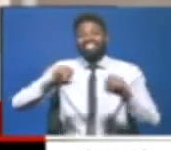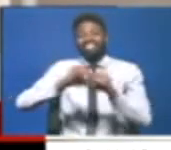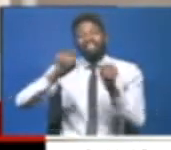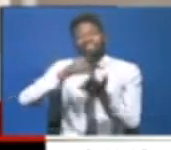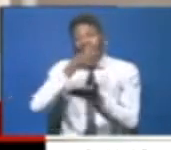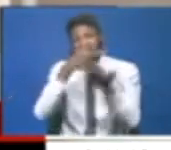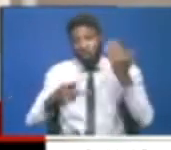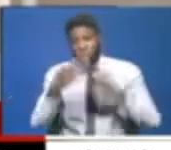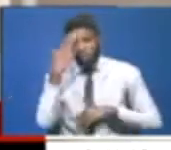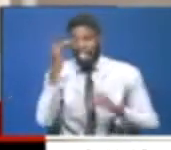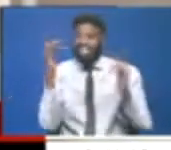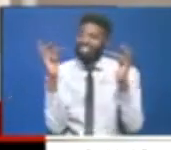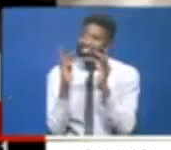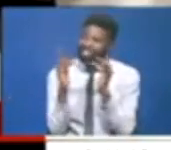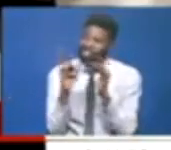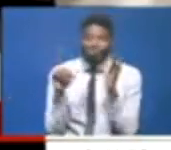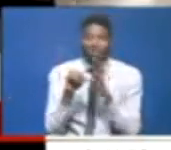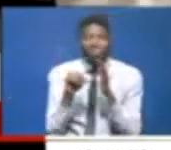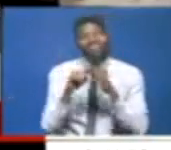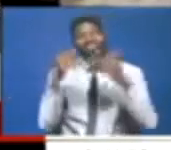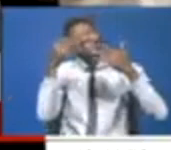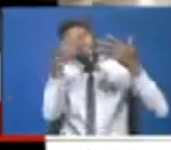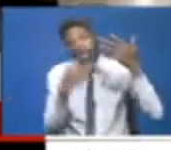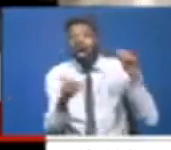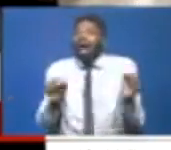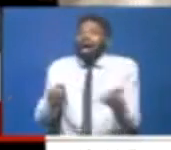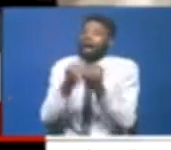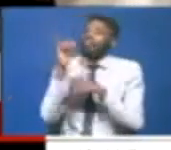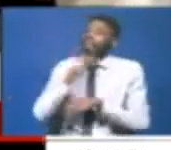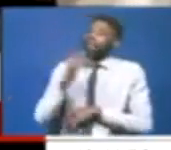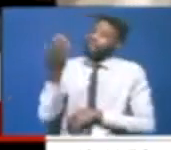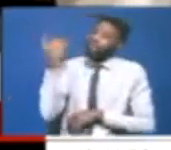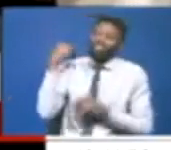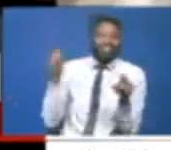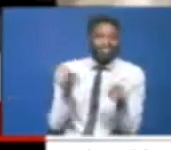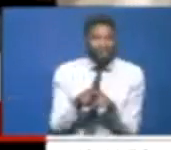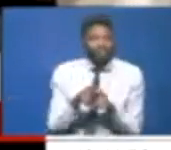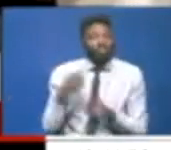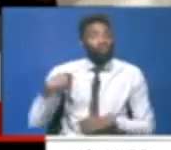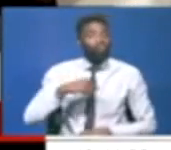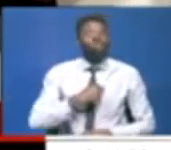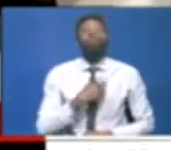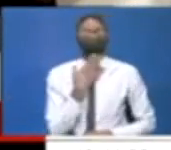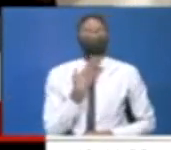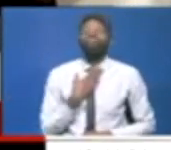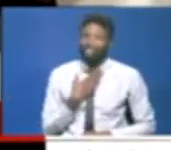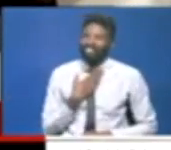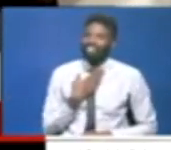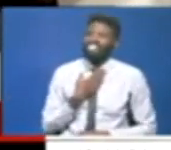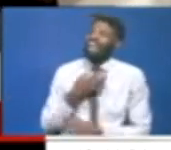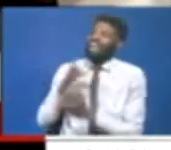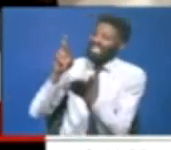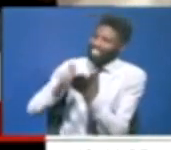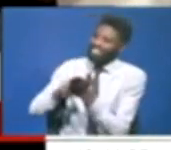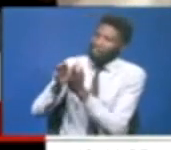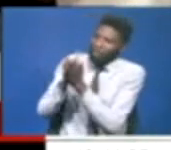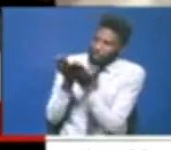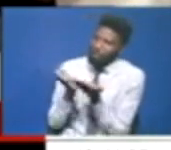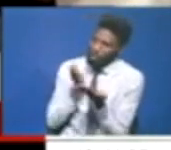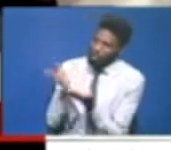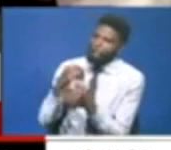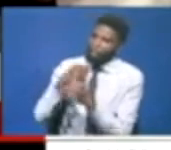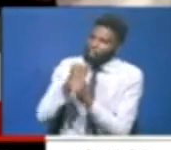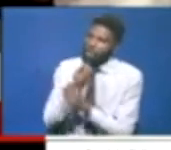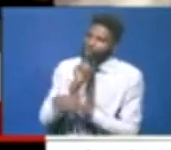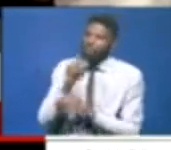network issues ama vitu kama hivyo, na imewahi kufanyika hata wakati ule mwingine, tunahitaji ile manual register pale kuhakikisha kwamba kutakuwa na ile kwa